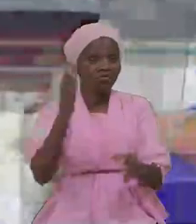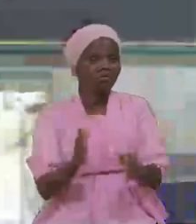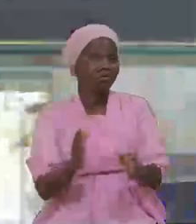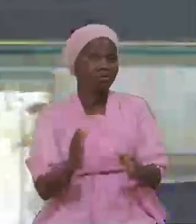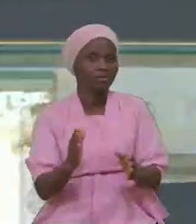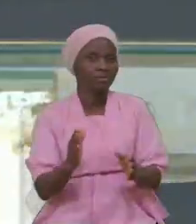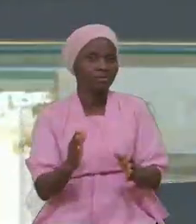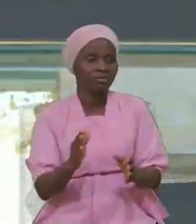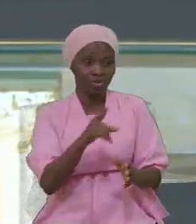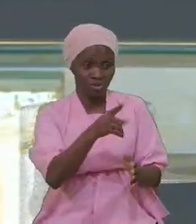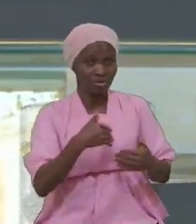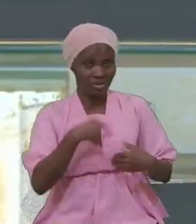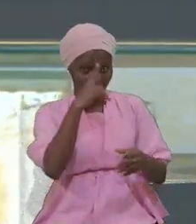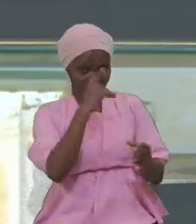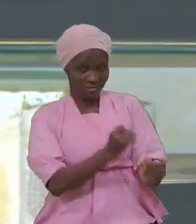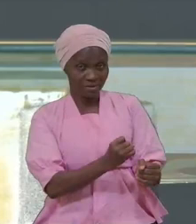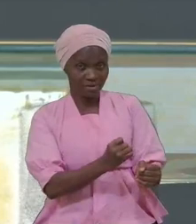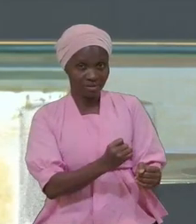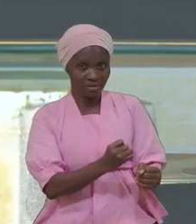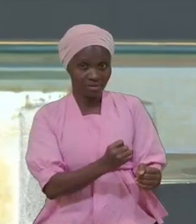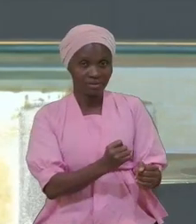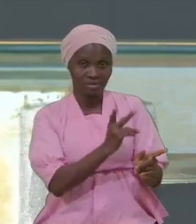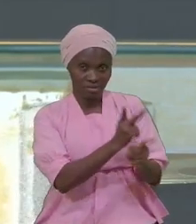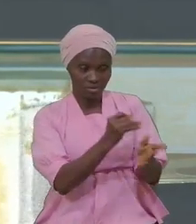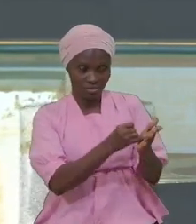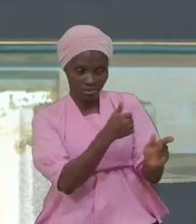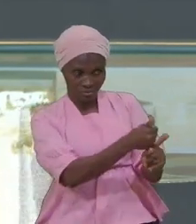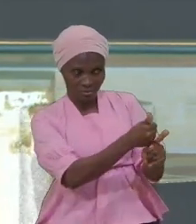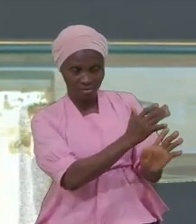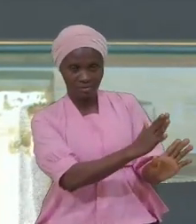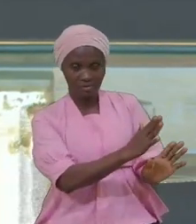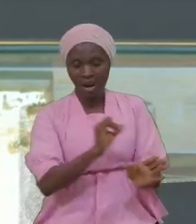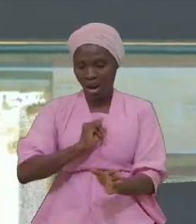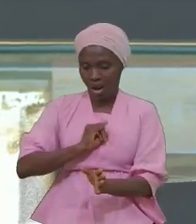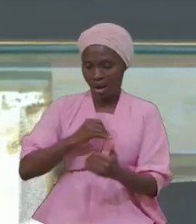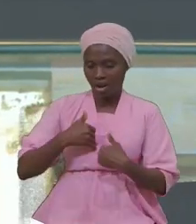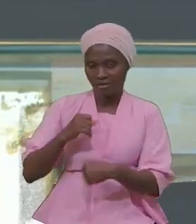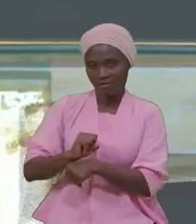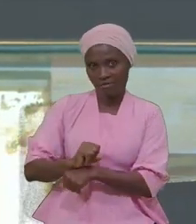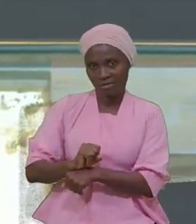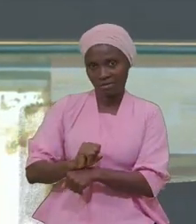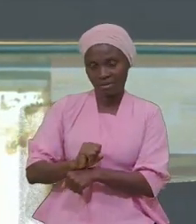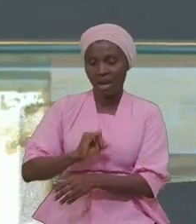Tu as la foi, garde ta foi. Moi j'ai les œuvres. Que je garde mes